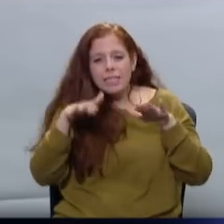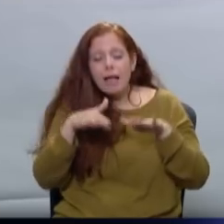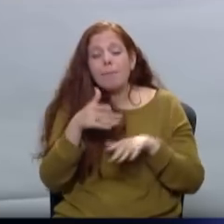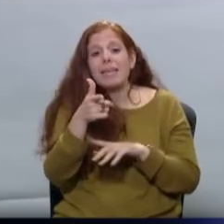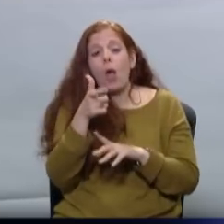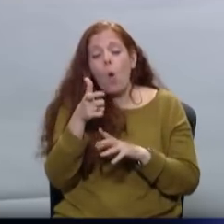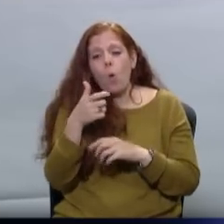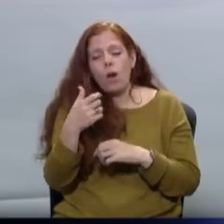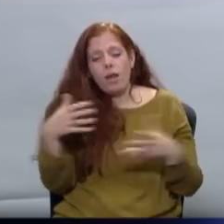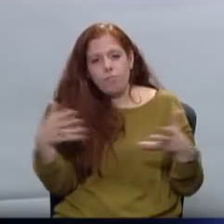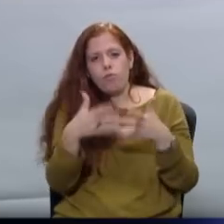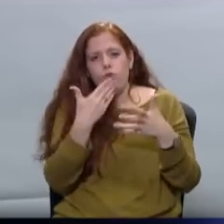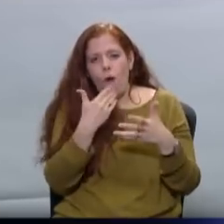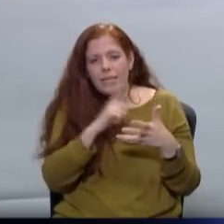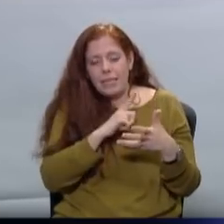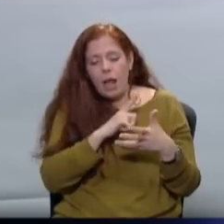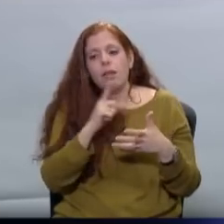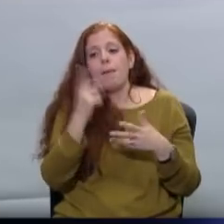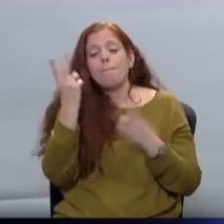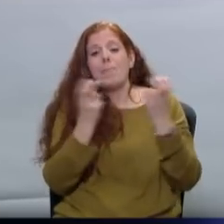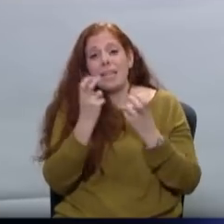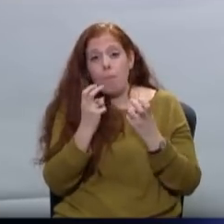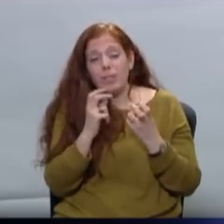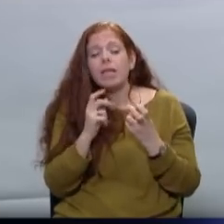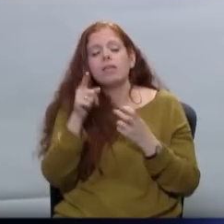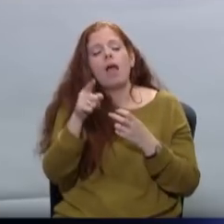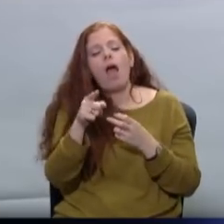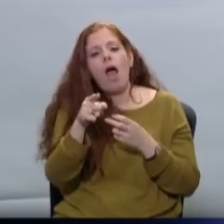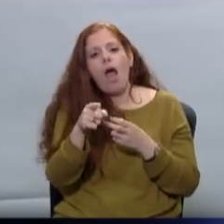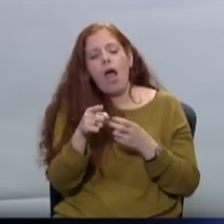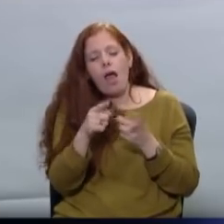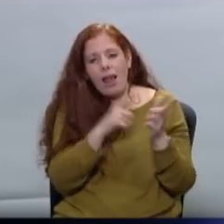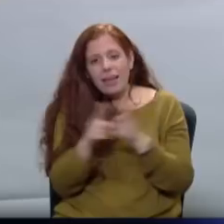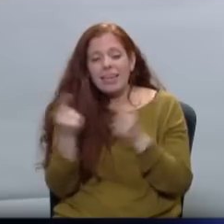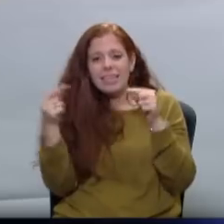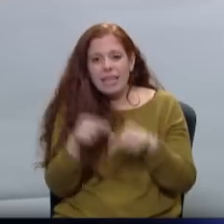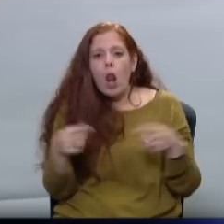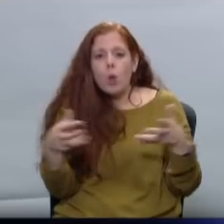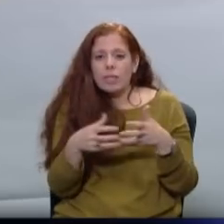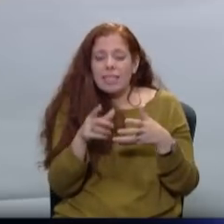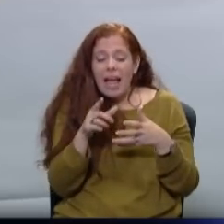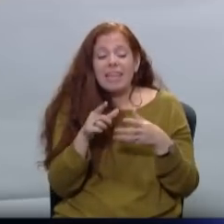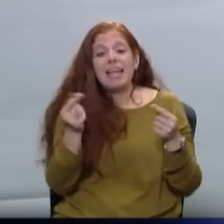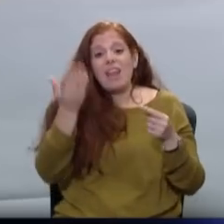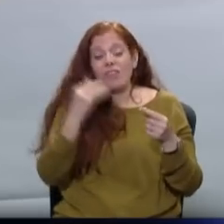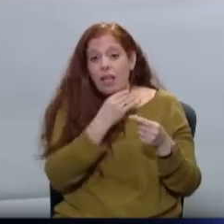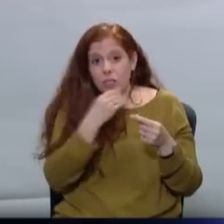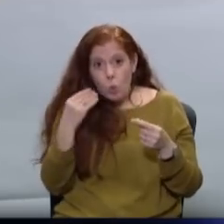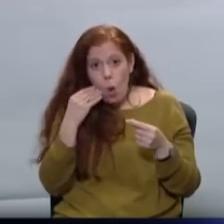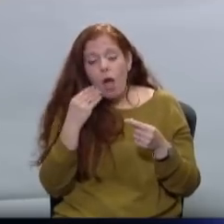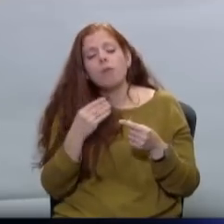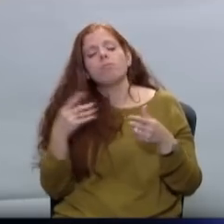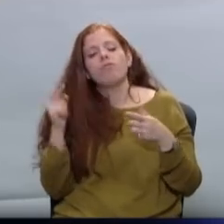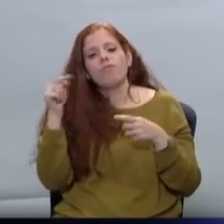ישראלי בגבול הרצועה. מידע מודיעיני על הירי המתוכנן הגיע לאוגדת עזה לפני הצהריים, ולמקום הוקפץ כוח